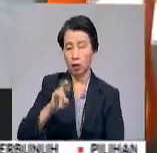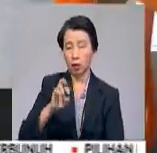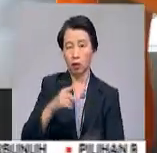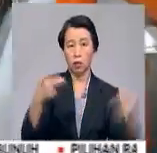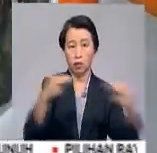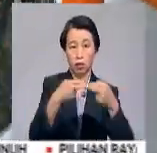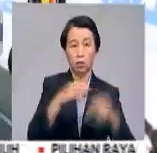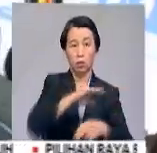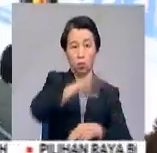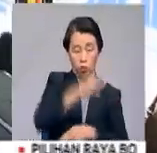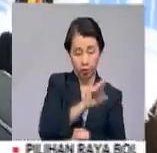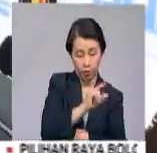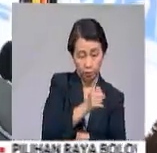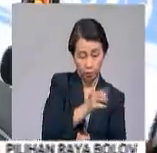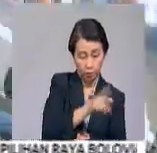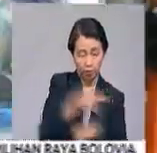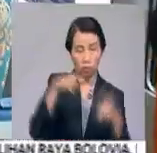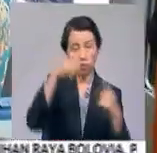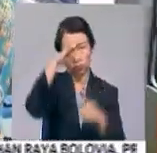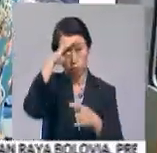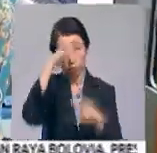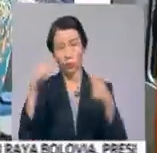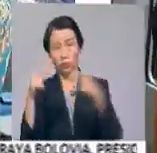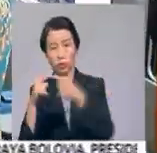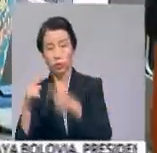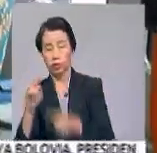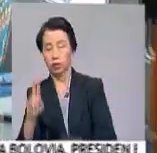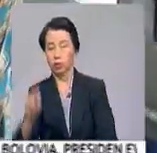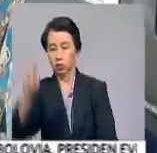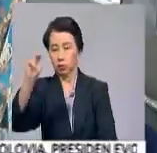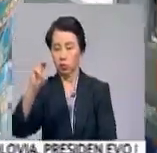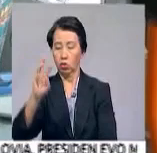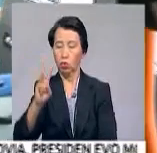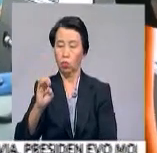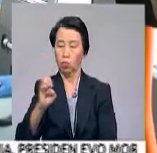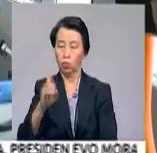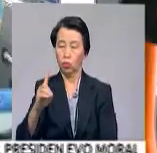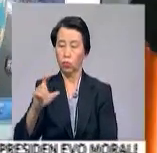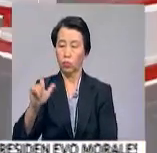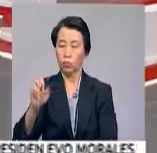Bukit Cagar, Johor ke Stesen Woodlands North, Singapura.